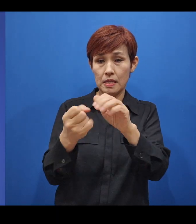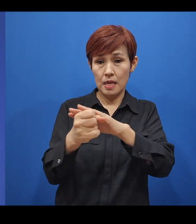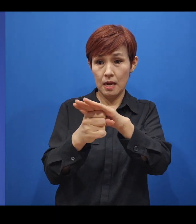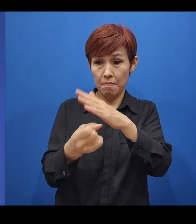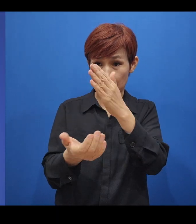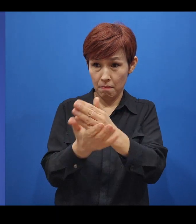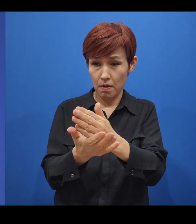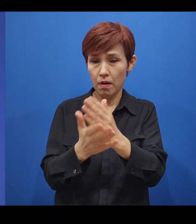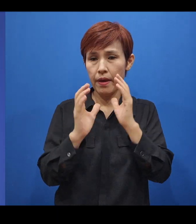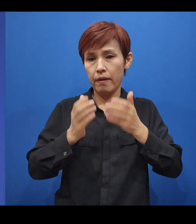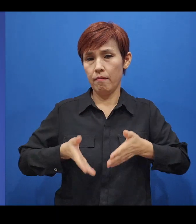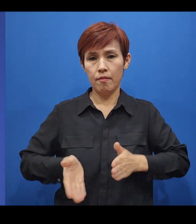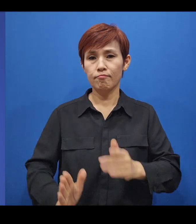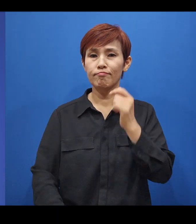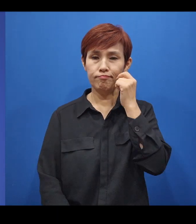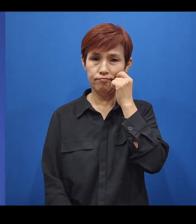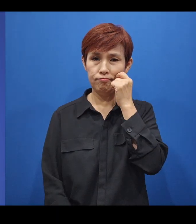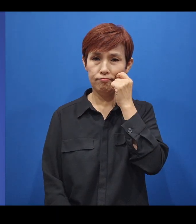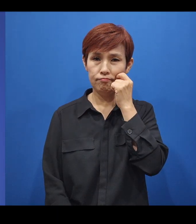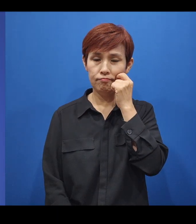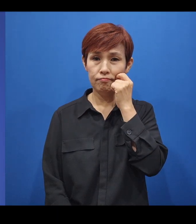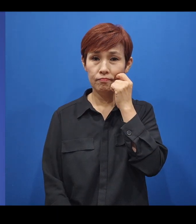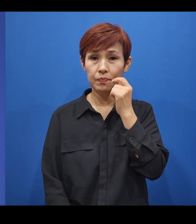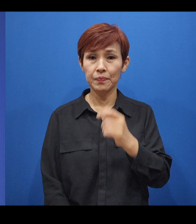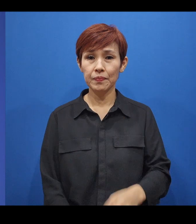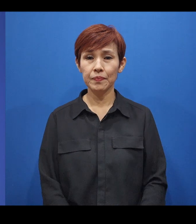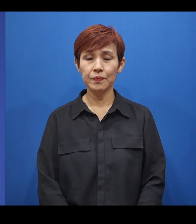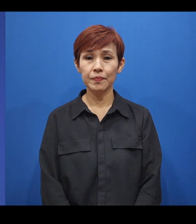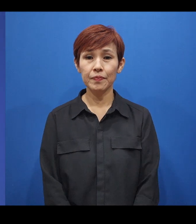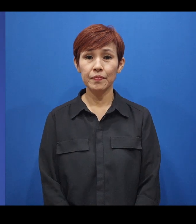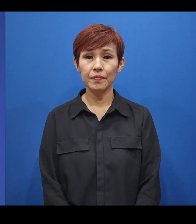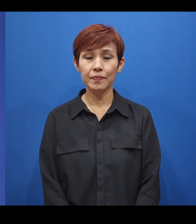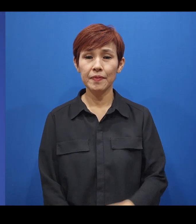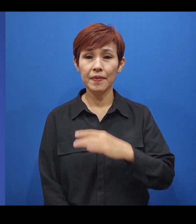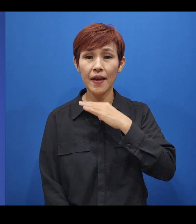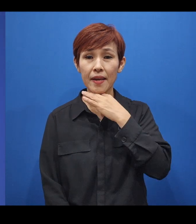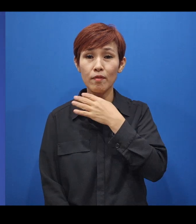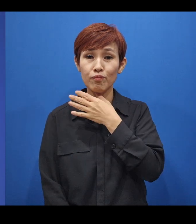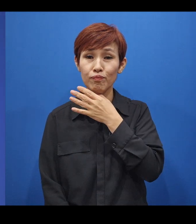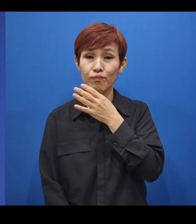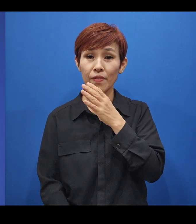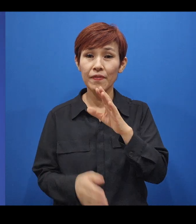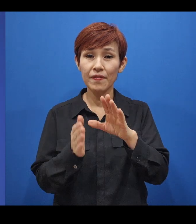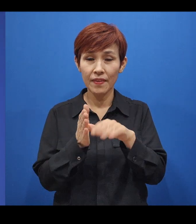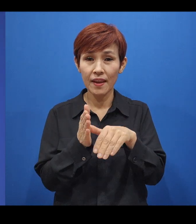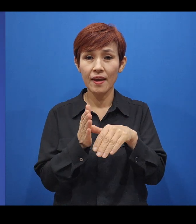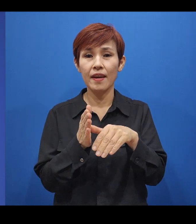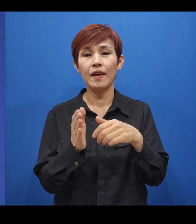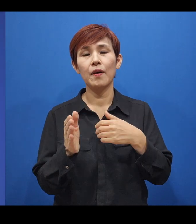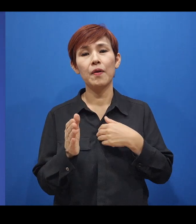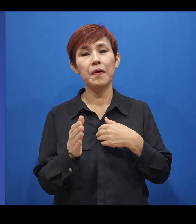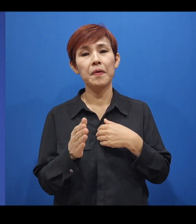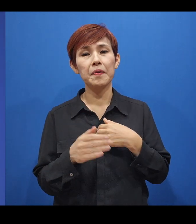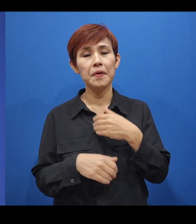번성하게 하셨어요. 그래서 나이가 되면 우리는 왠지 모르게 자꾸 사랑하고